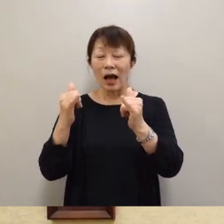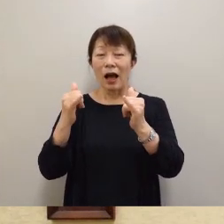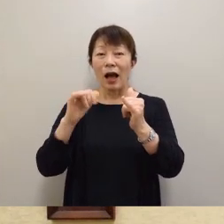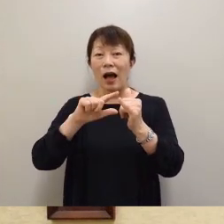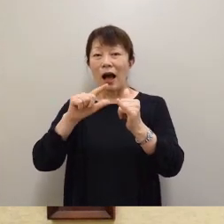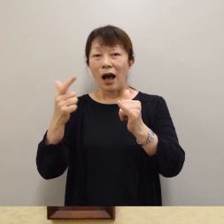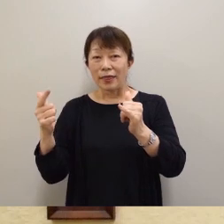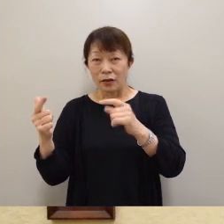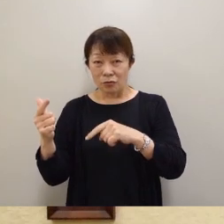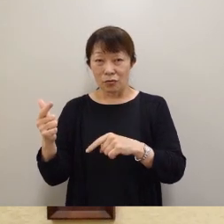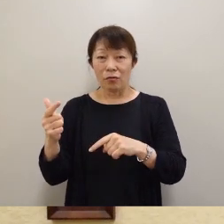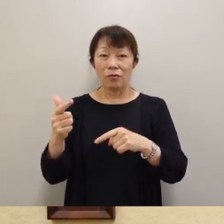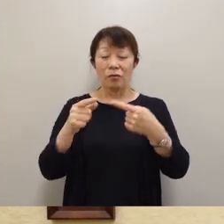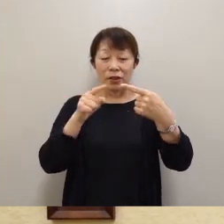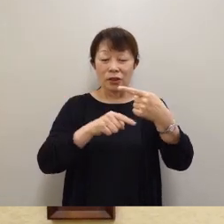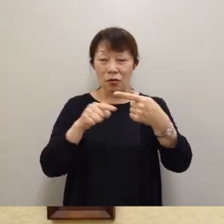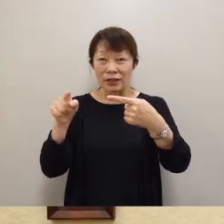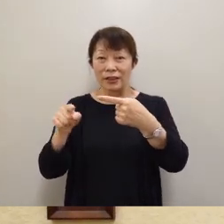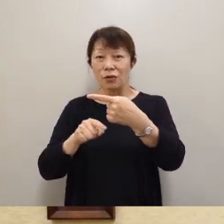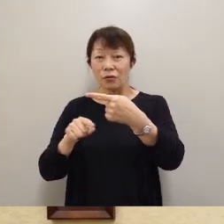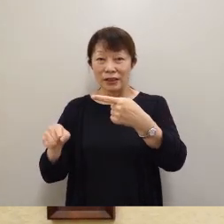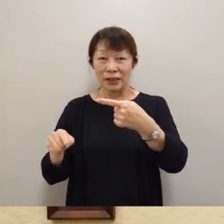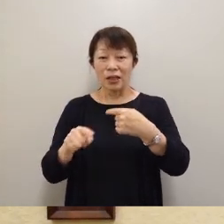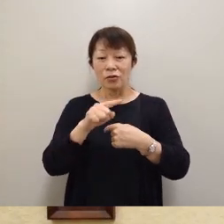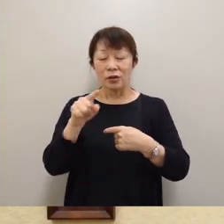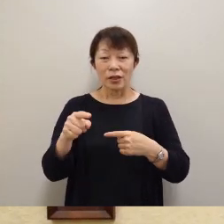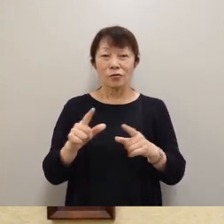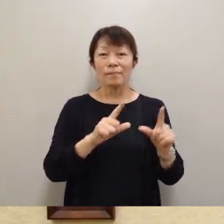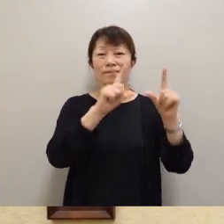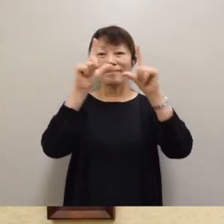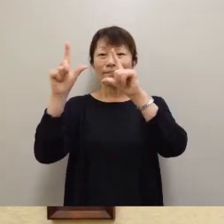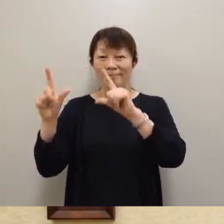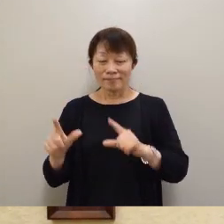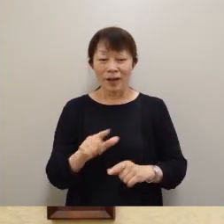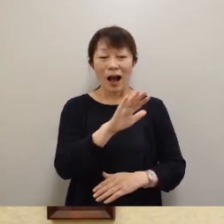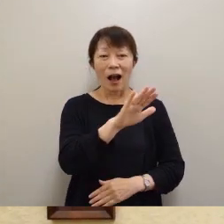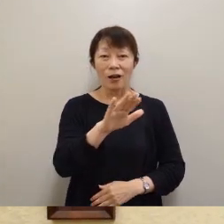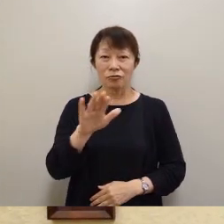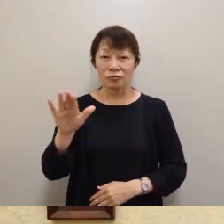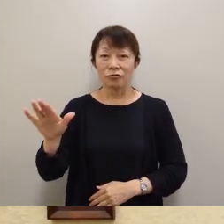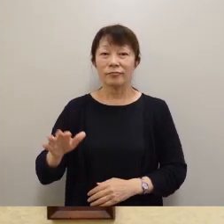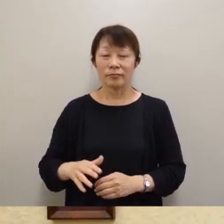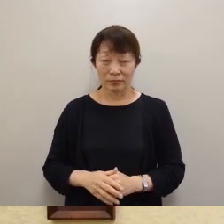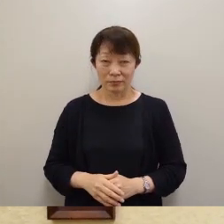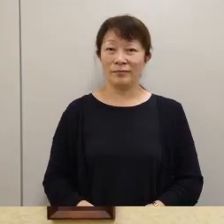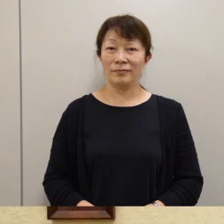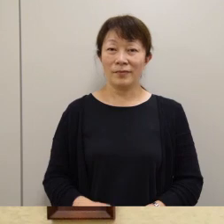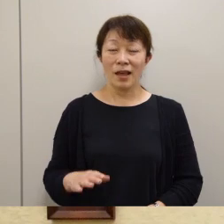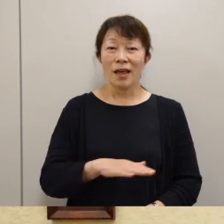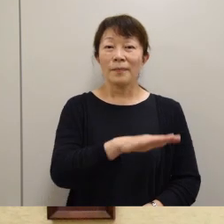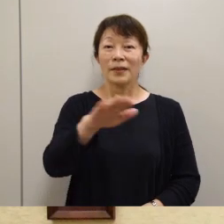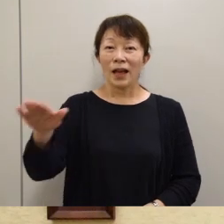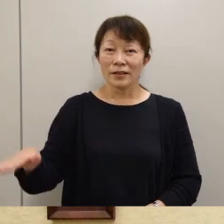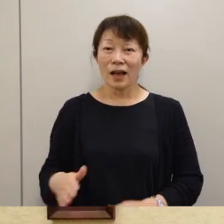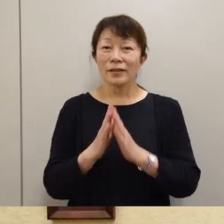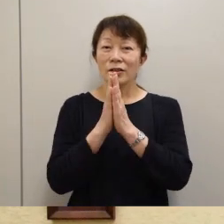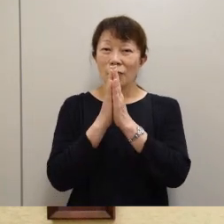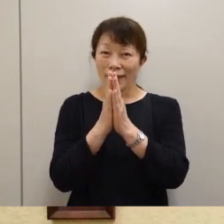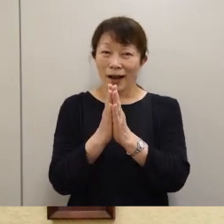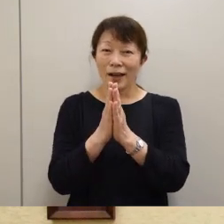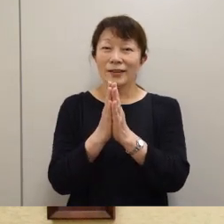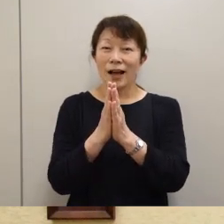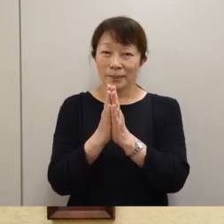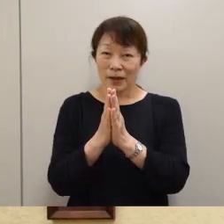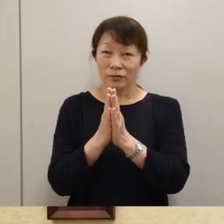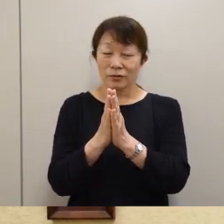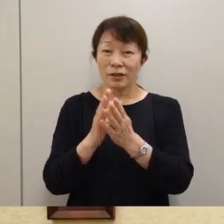カー、お一人お一人にもそれぞれの暮らしがあるのです。そこで皆さんにお願いがあります。ぜ